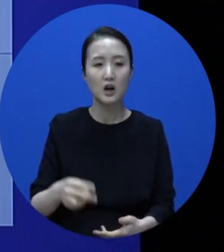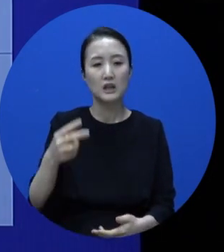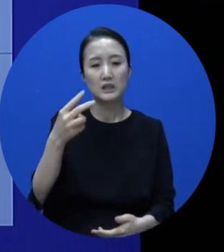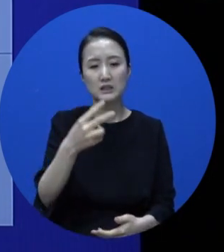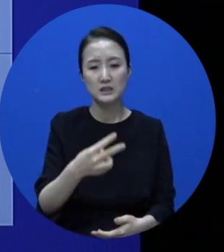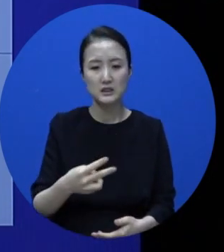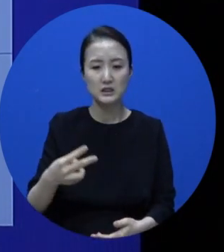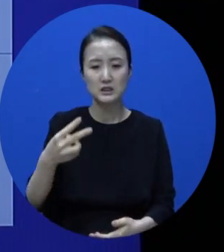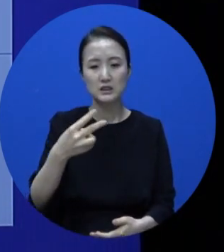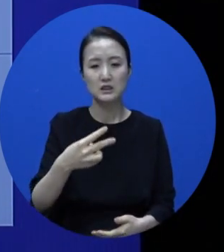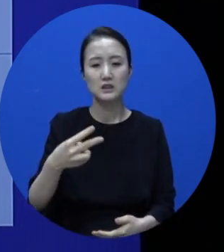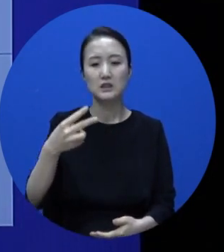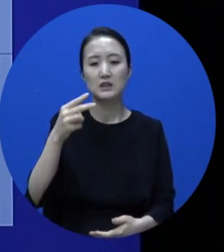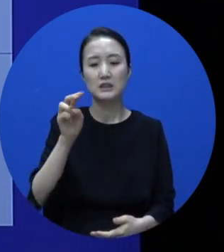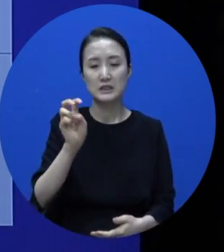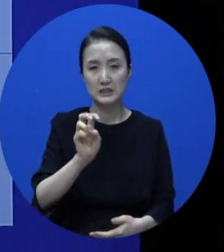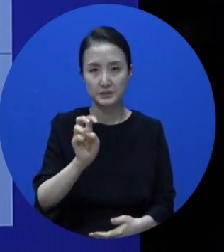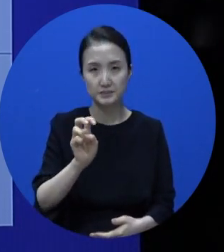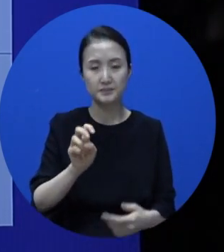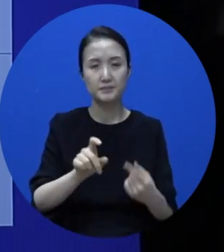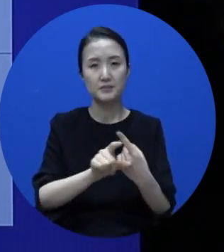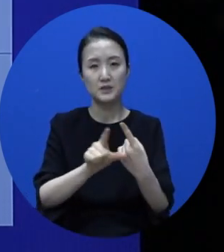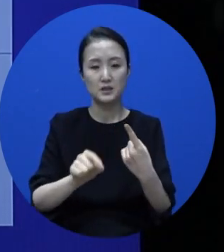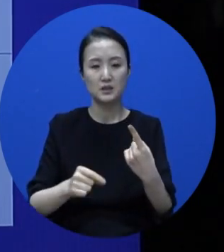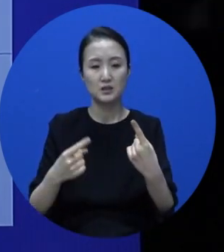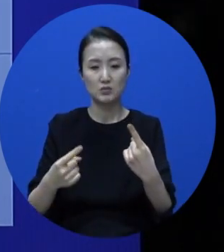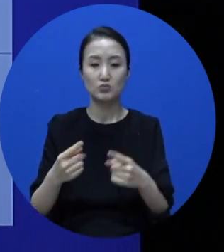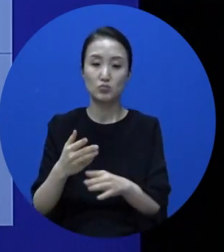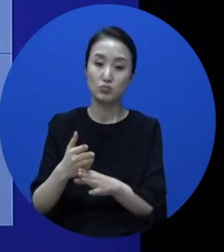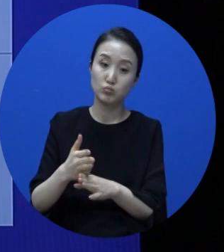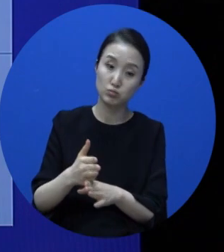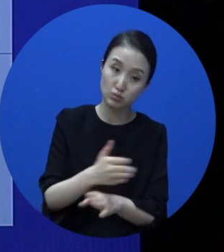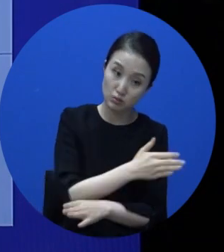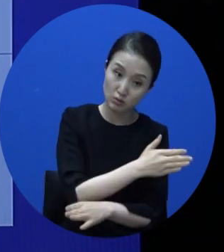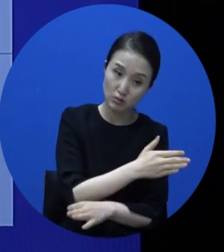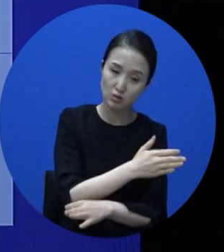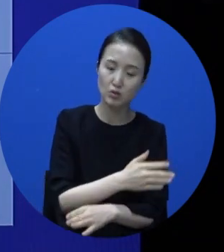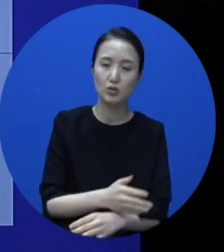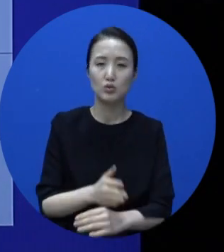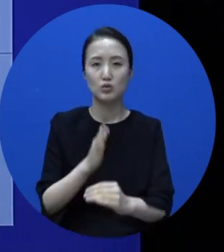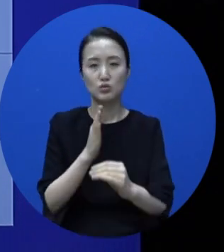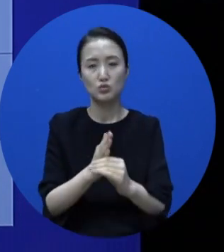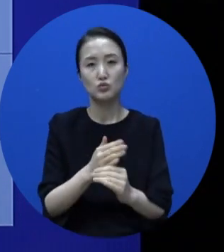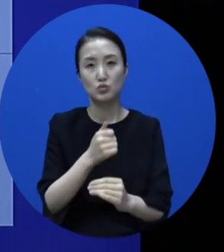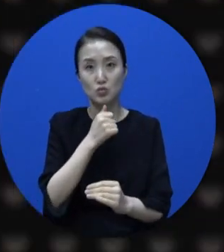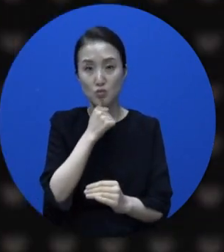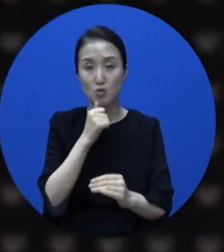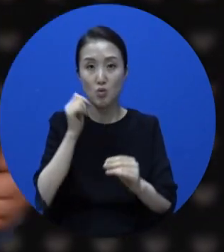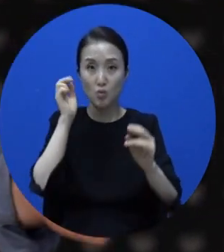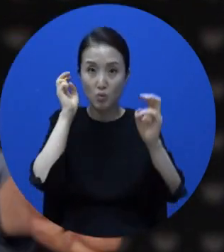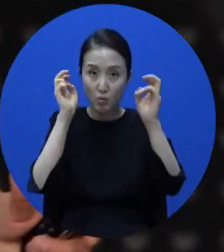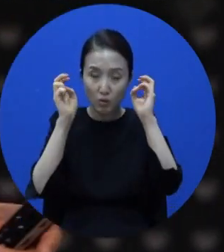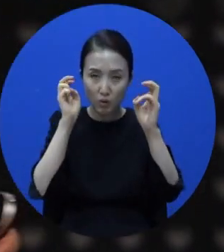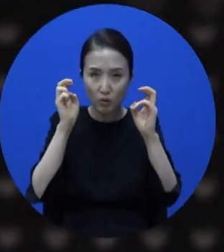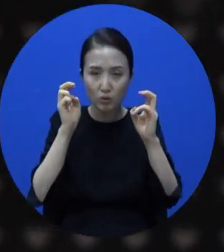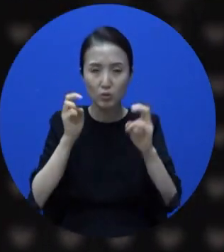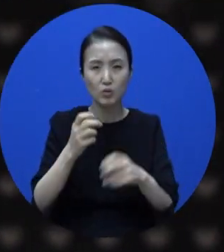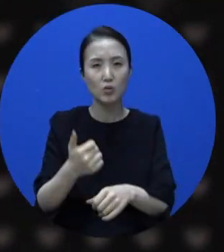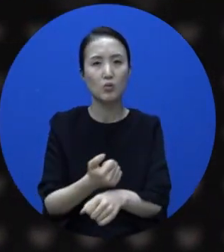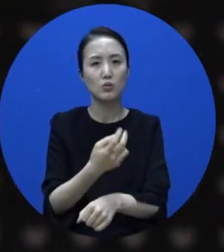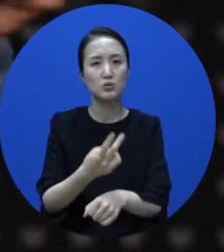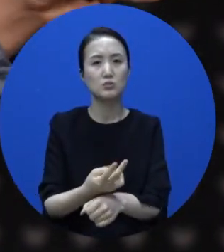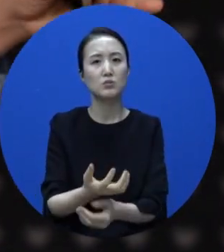기업들도 주 52시간 그 문제를 도입해야 됩니다 근데 이 중소기업들은